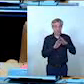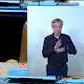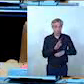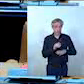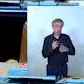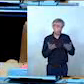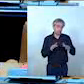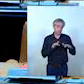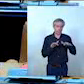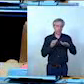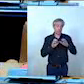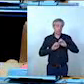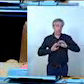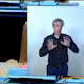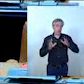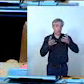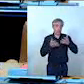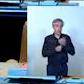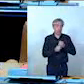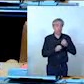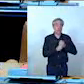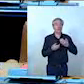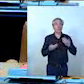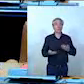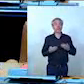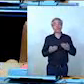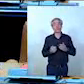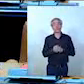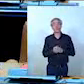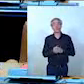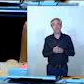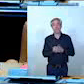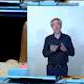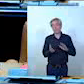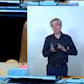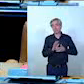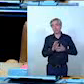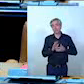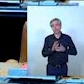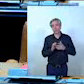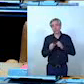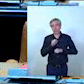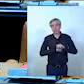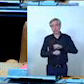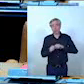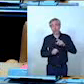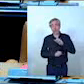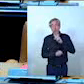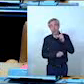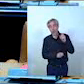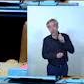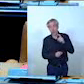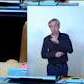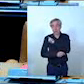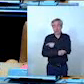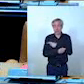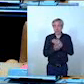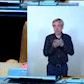la méthodologie que nous mettons en place aujourd'hui, quelle que soit la ressource, bien entendu, l'eau et l'énergie, est on ne peut plus